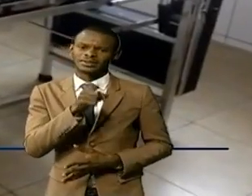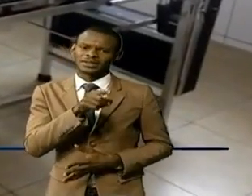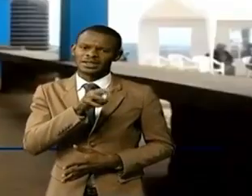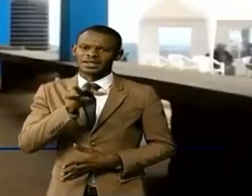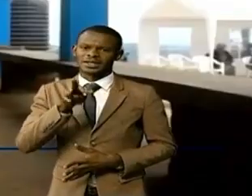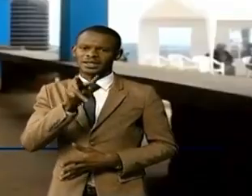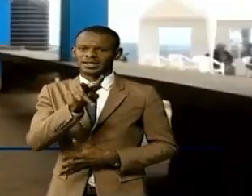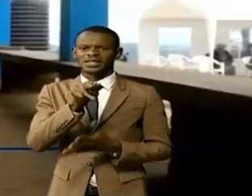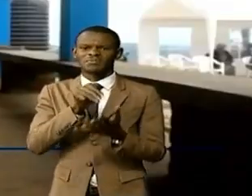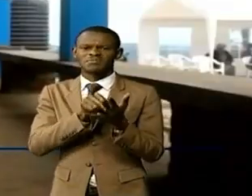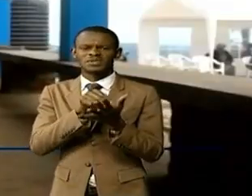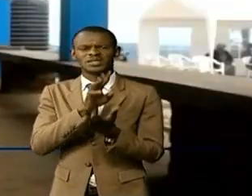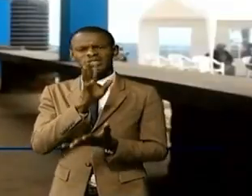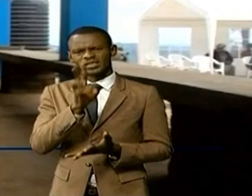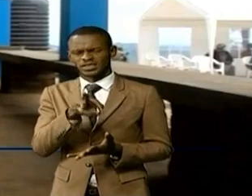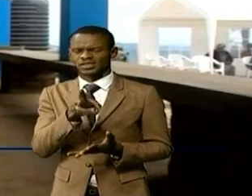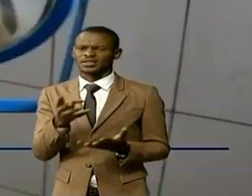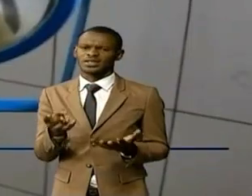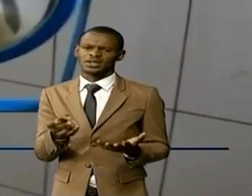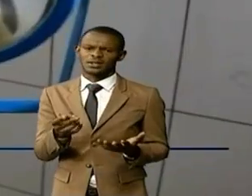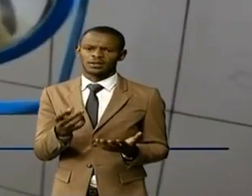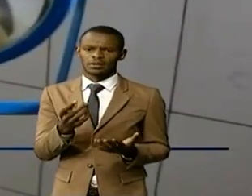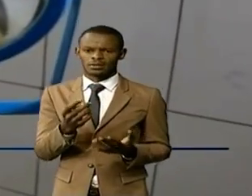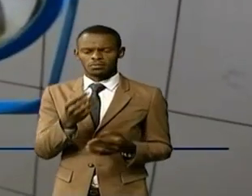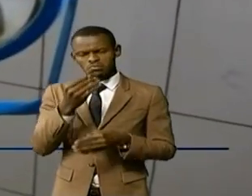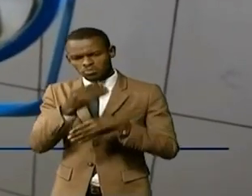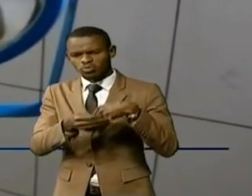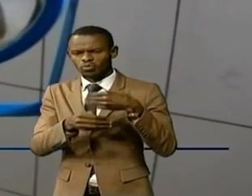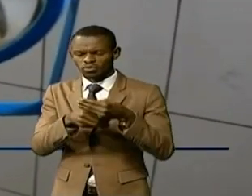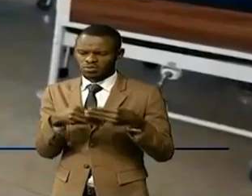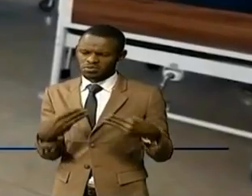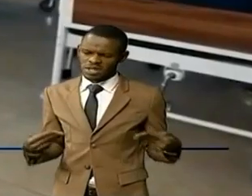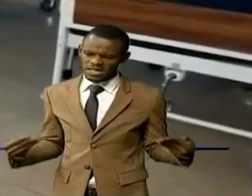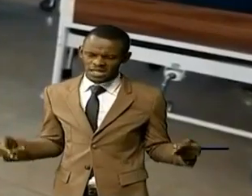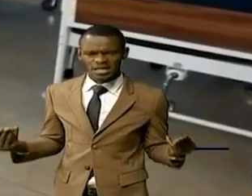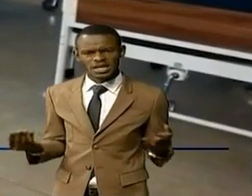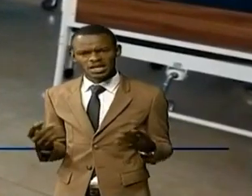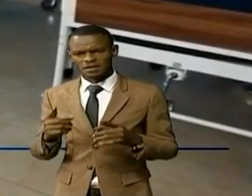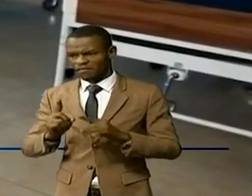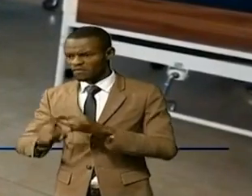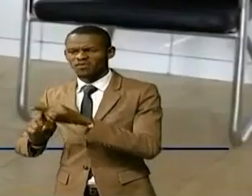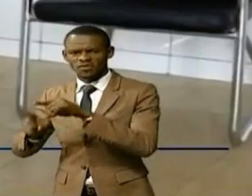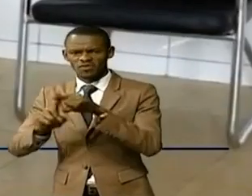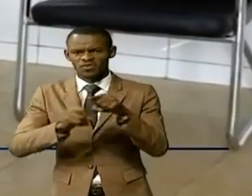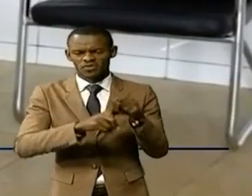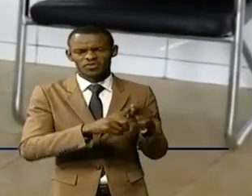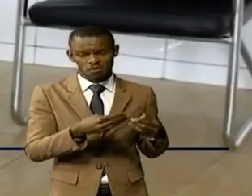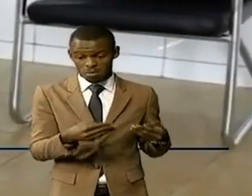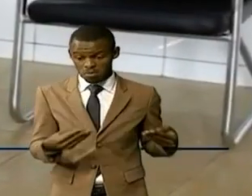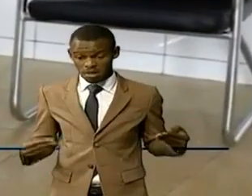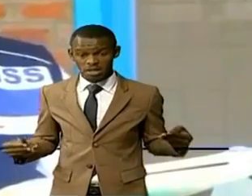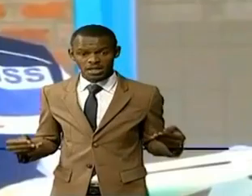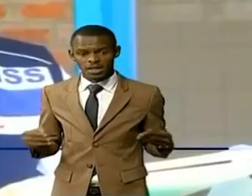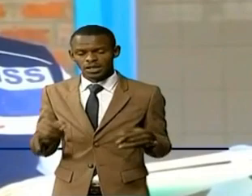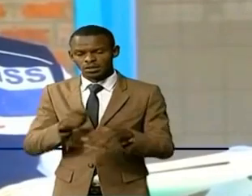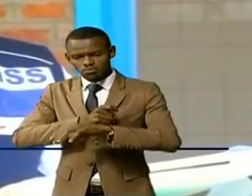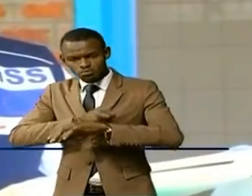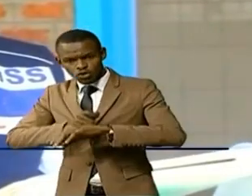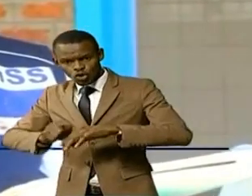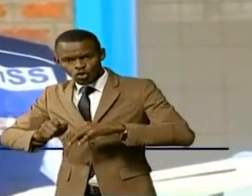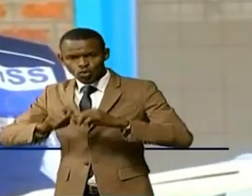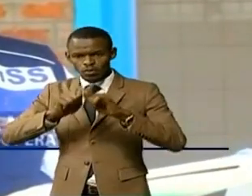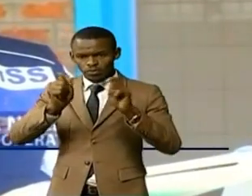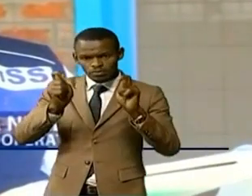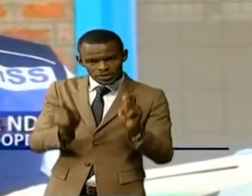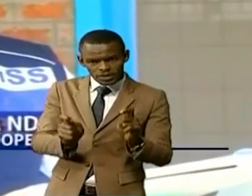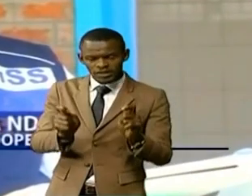142 600.69 $ américains dépensés pour la construction, l'équipement matériel et mobilier médical ainsi que l'équipement en mobilier de bureau. Au nom de